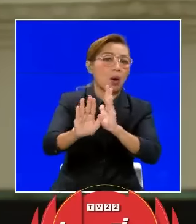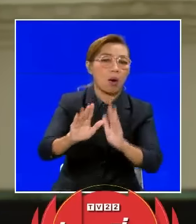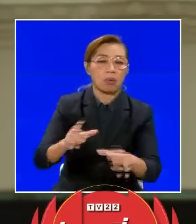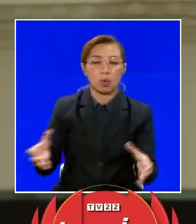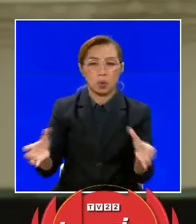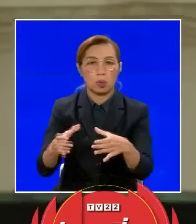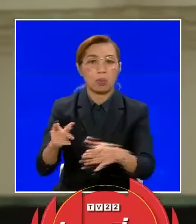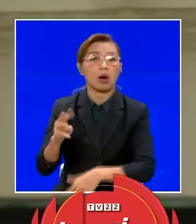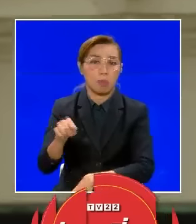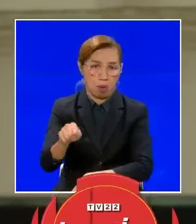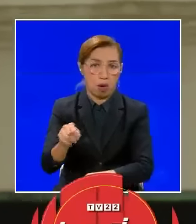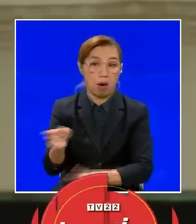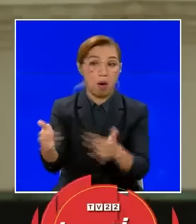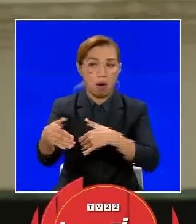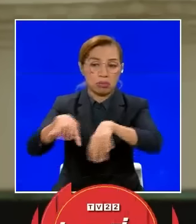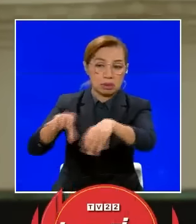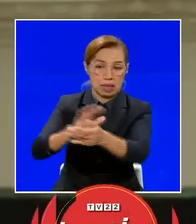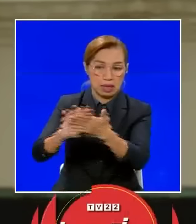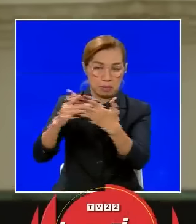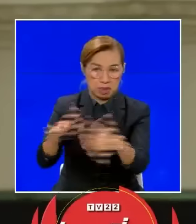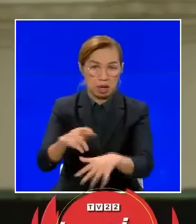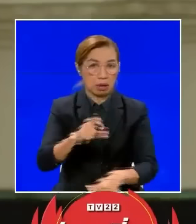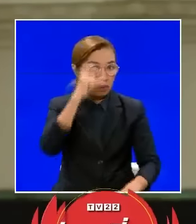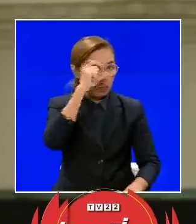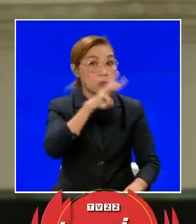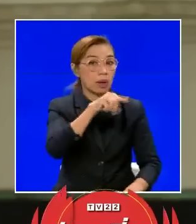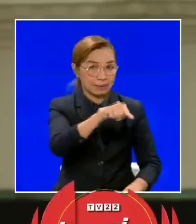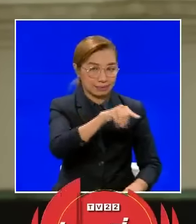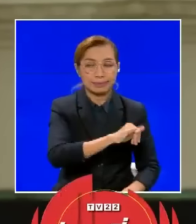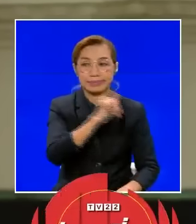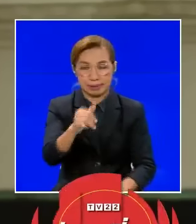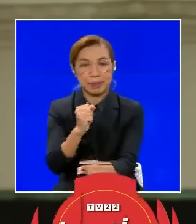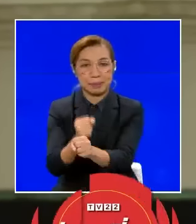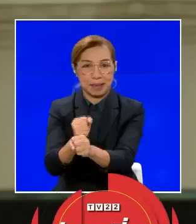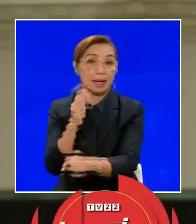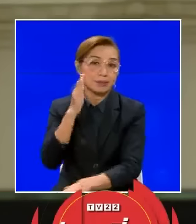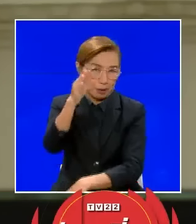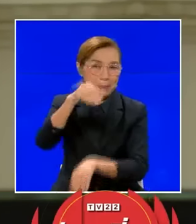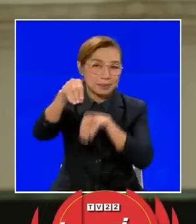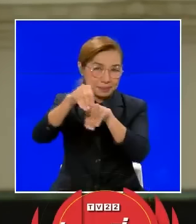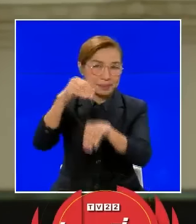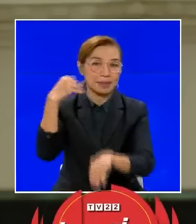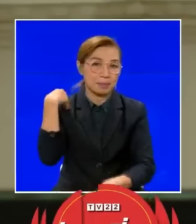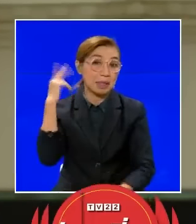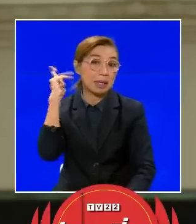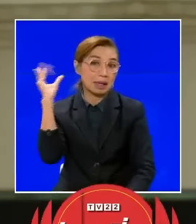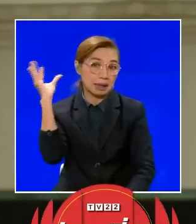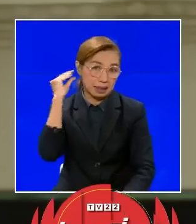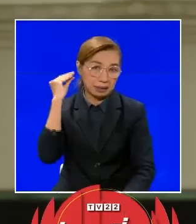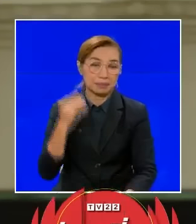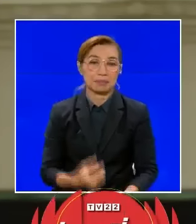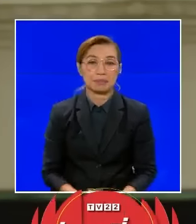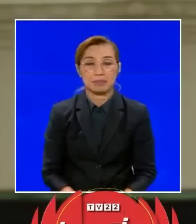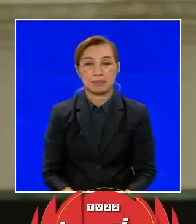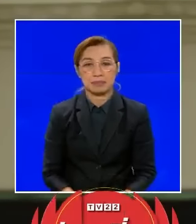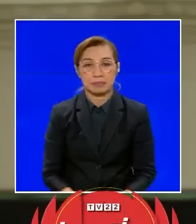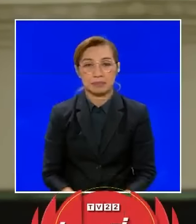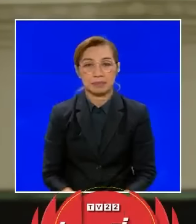ให้คุณวิษณุแล้วซึ่งก็จะมารายงานตัวในเร็วๆนี้อันนี้ก็มีข่าวออกมาแบบนี้นะคะ ครับ เ